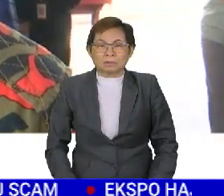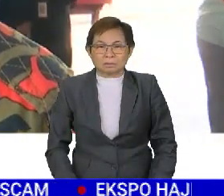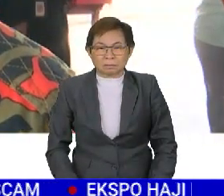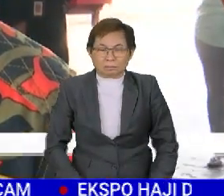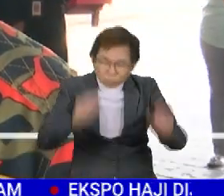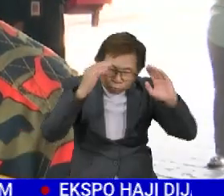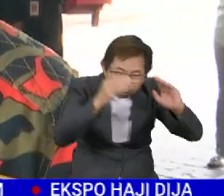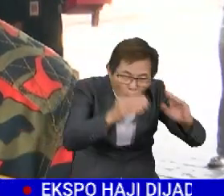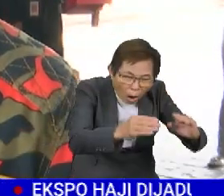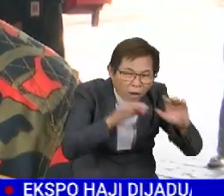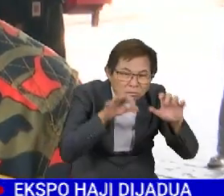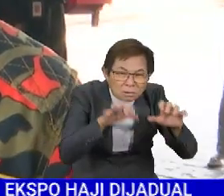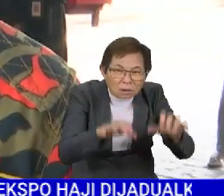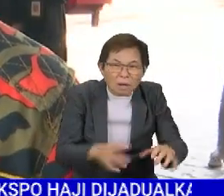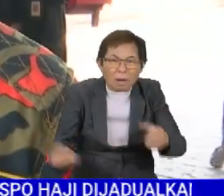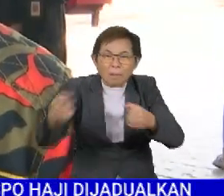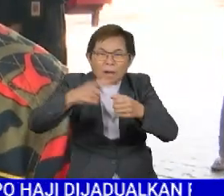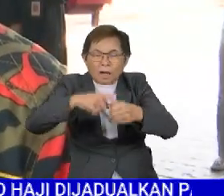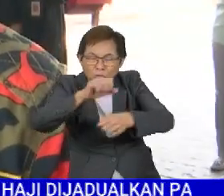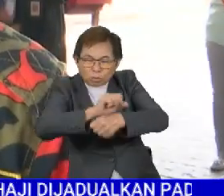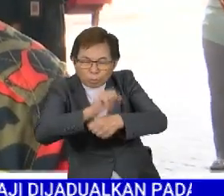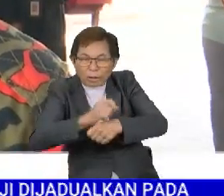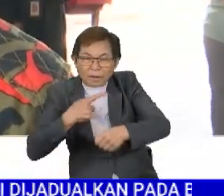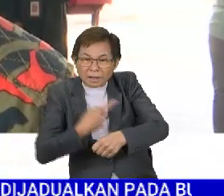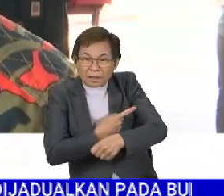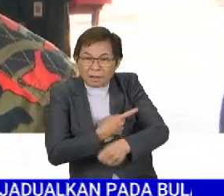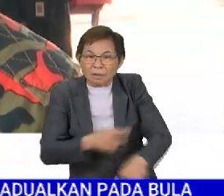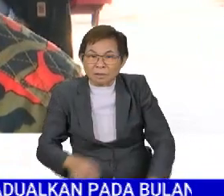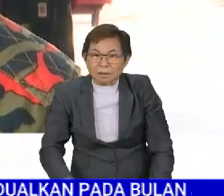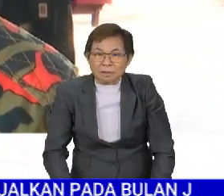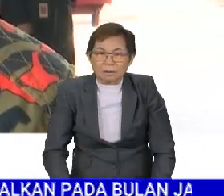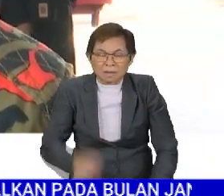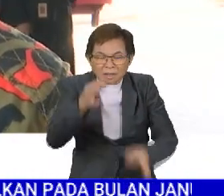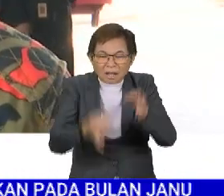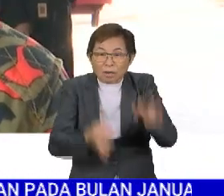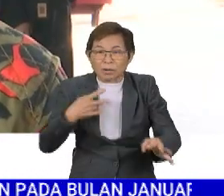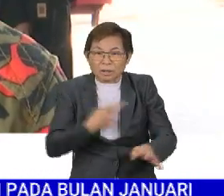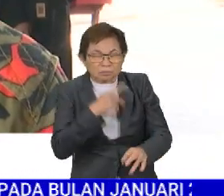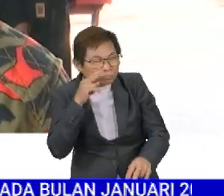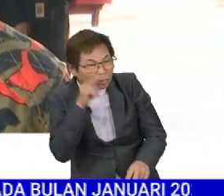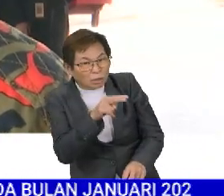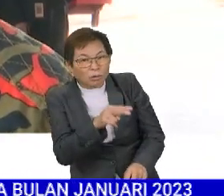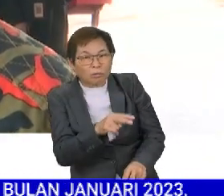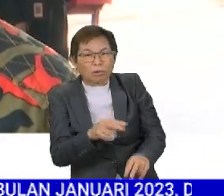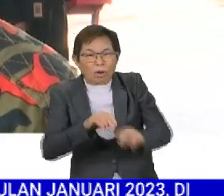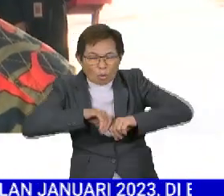berat apa berkaitan dengan kita di mana Kalau kita tengokkan